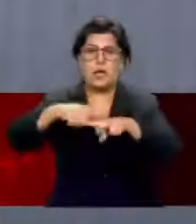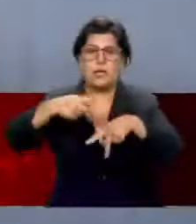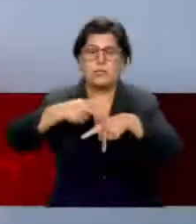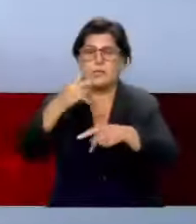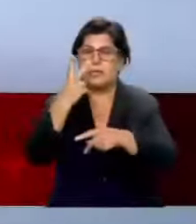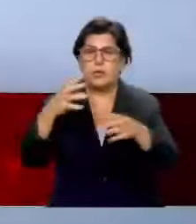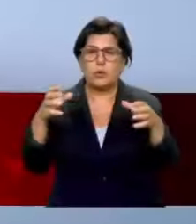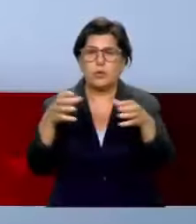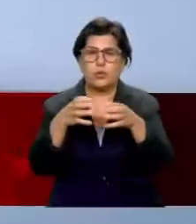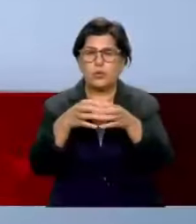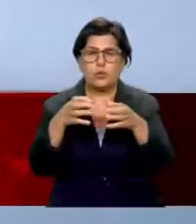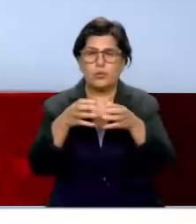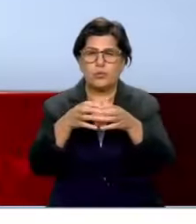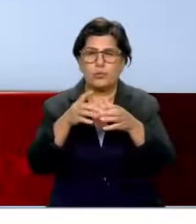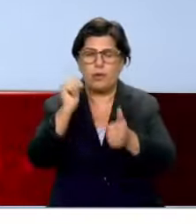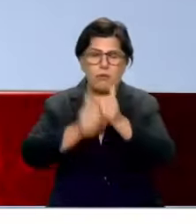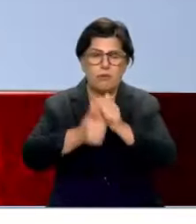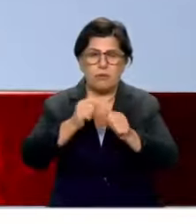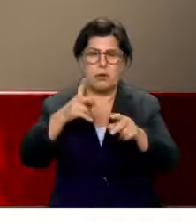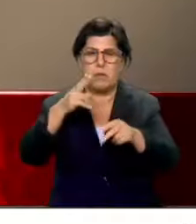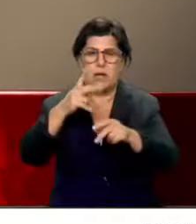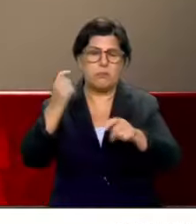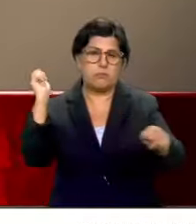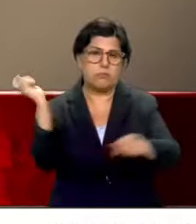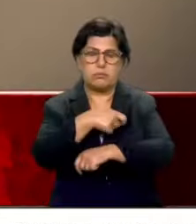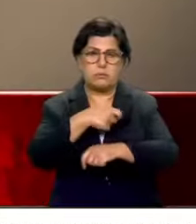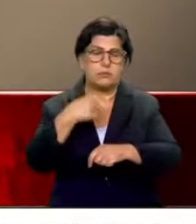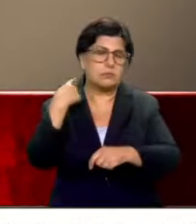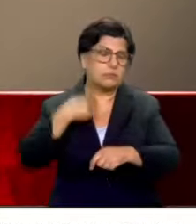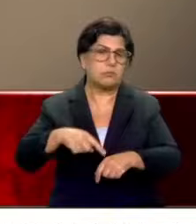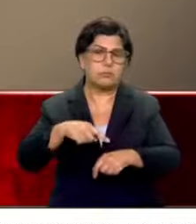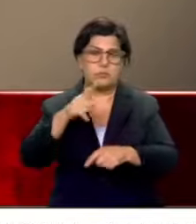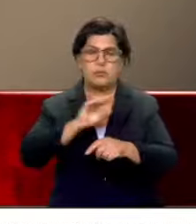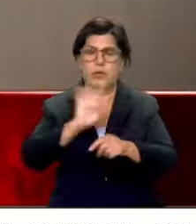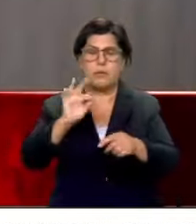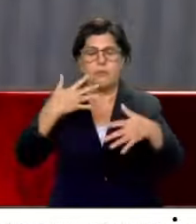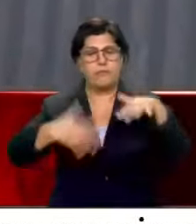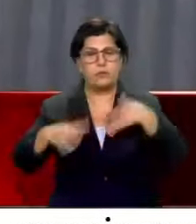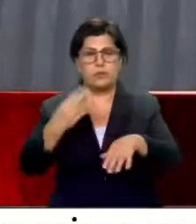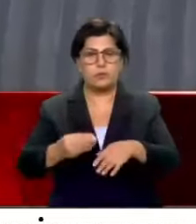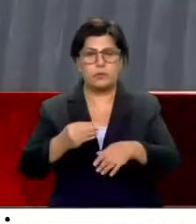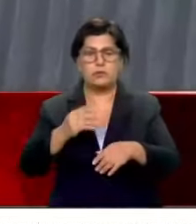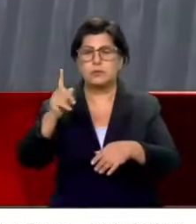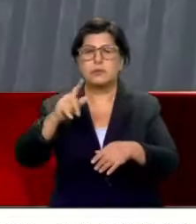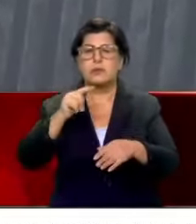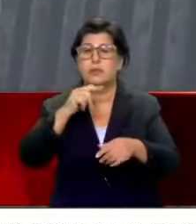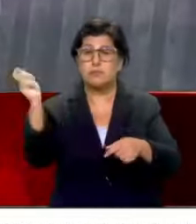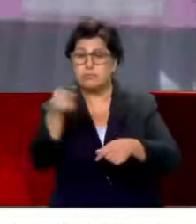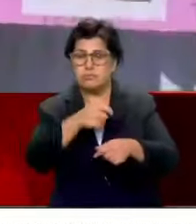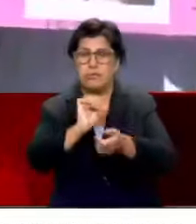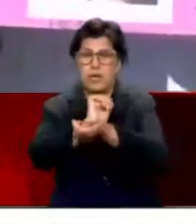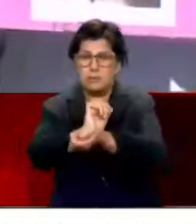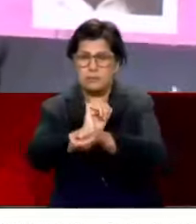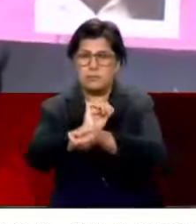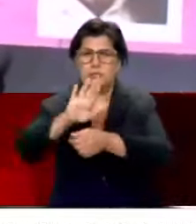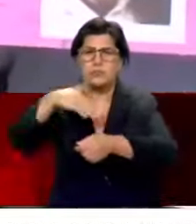iki grubun kavgasında atılan Bir makas sonucu Felç kaldı Onu bu hale getiren cezaevine Girdikten Birkaç ay sonra serbest kaldı